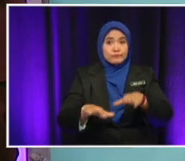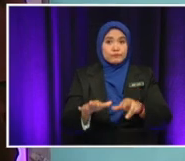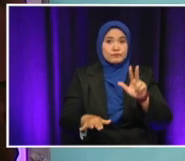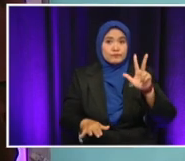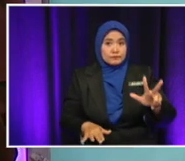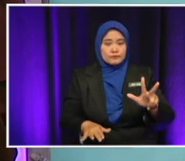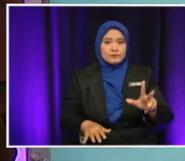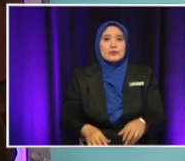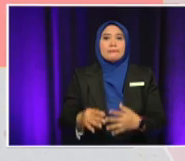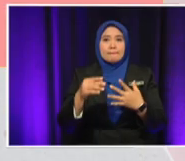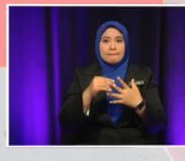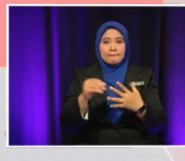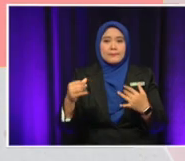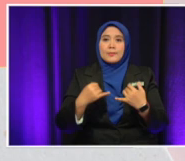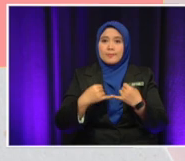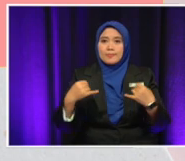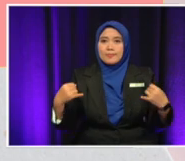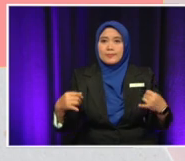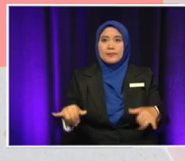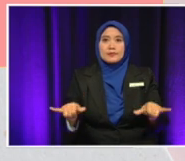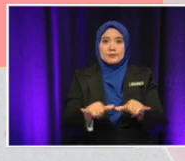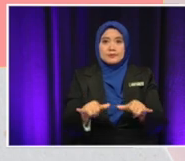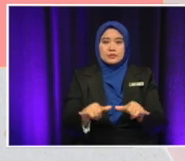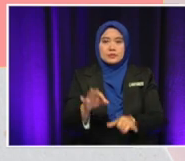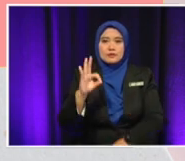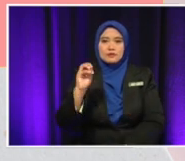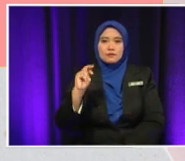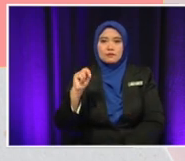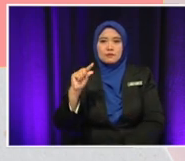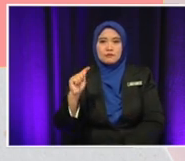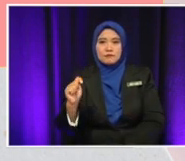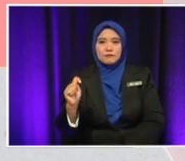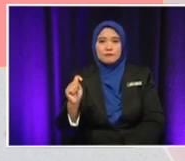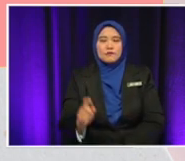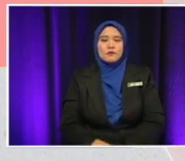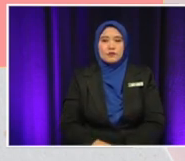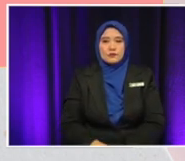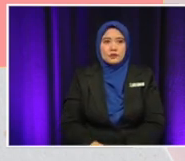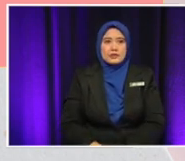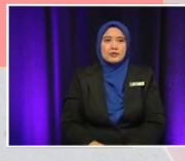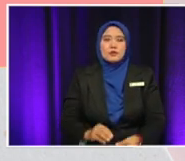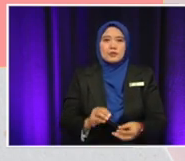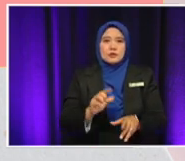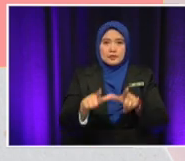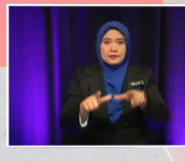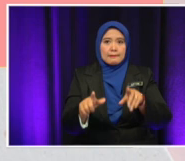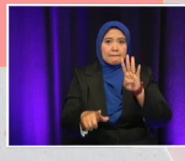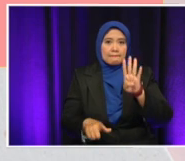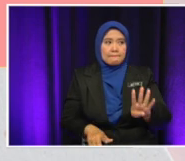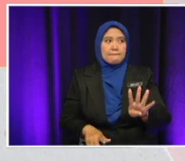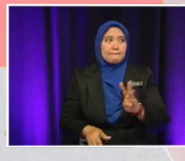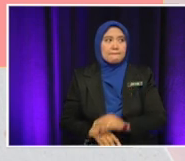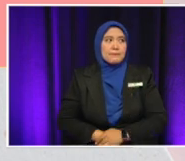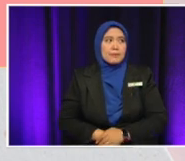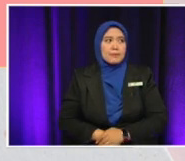font yang bersesuaian dengan tema oke juga langkah keempat ya b menyediakan bahan